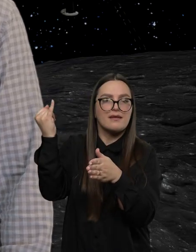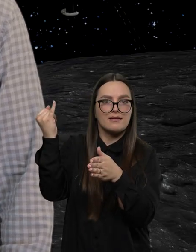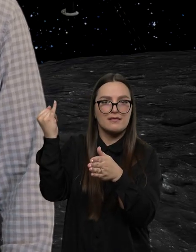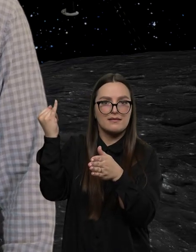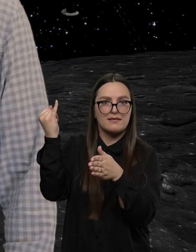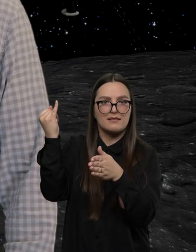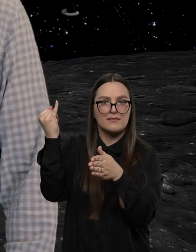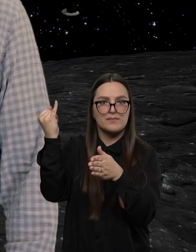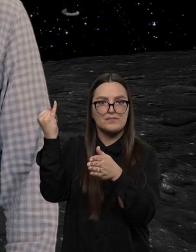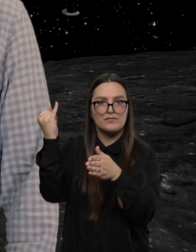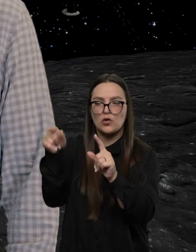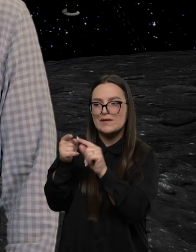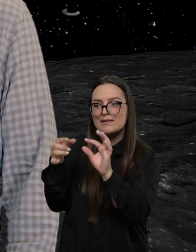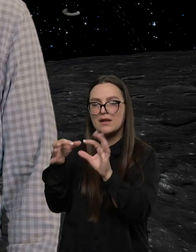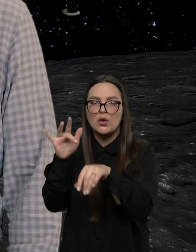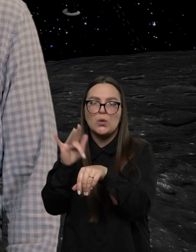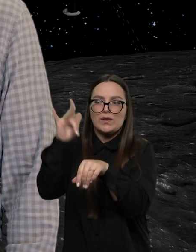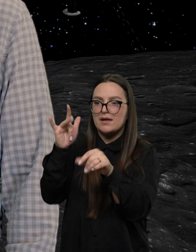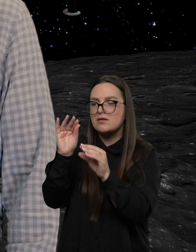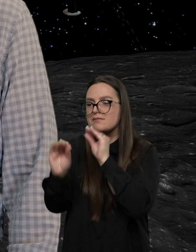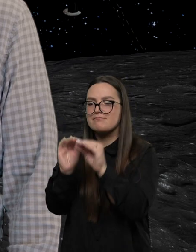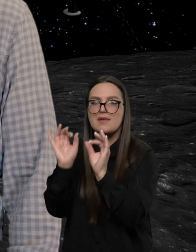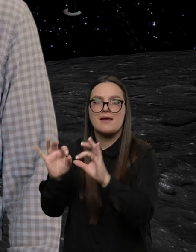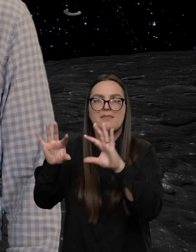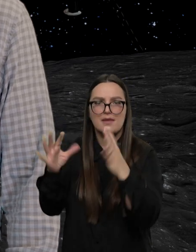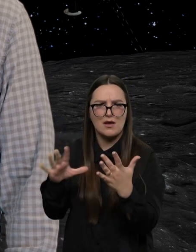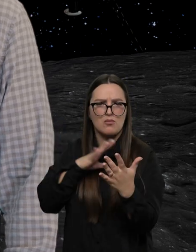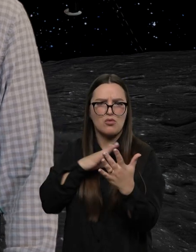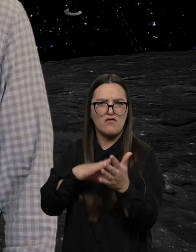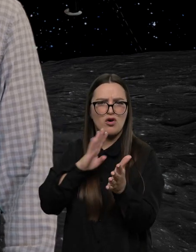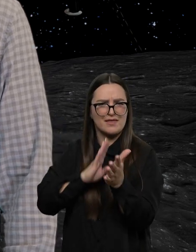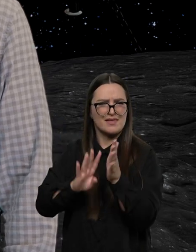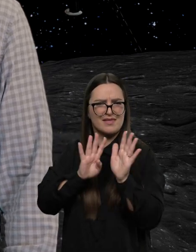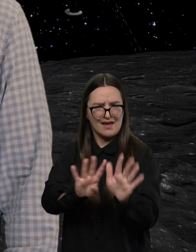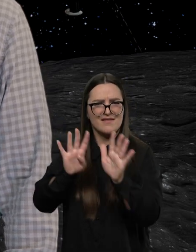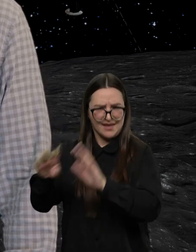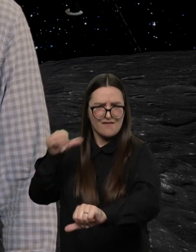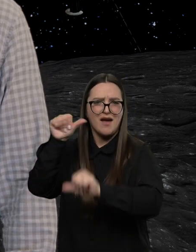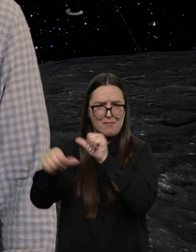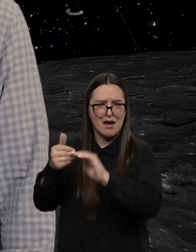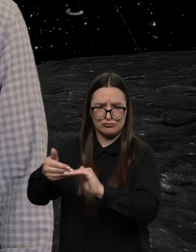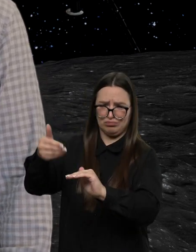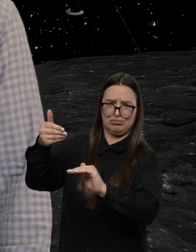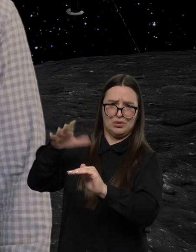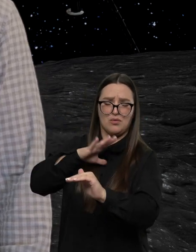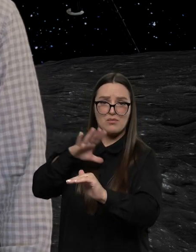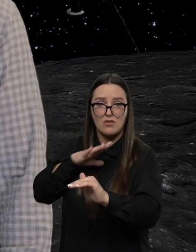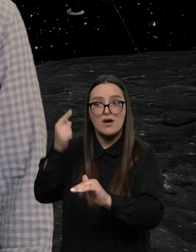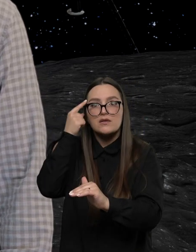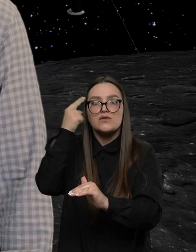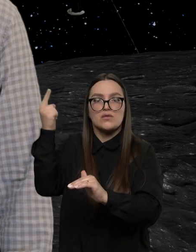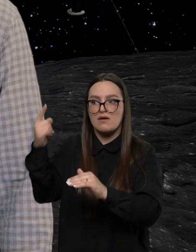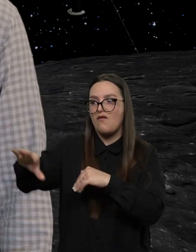tus jutiklius padaryti, tai čia buvo 99 metais